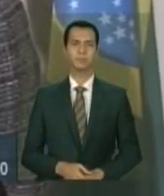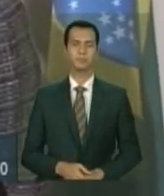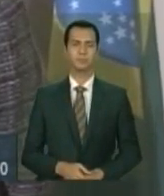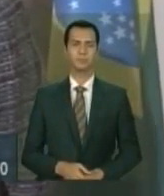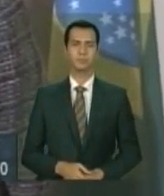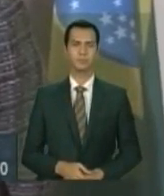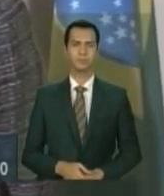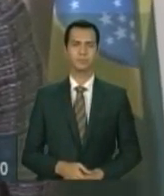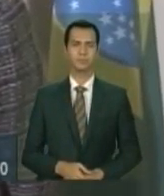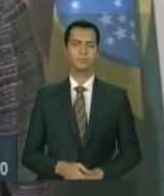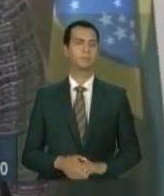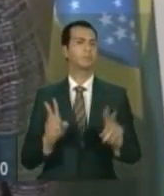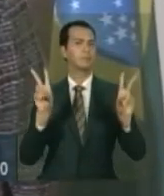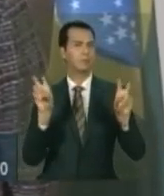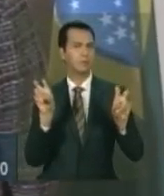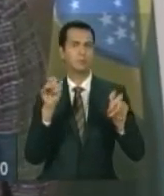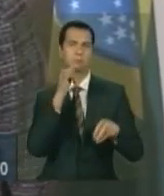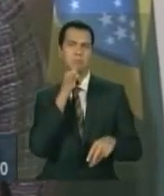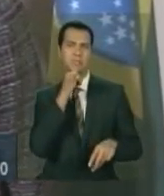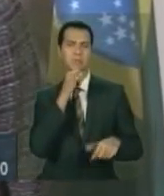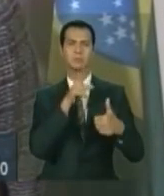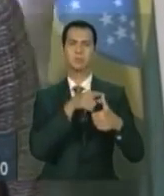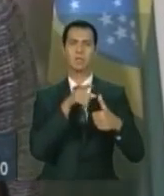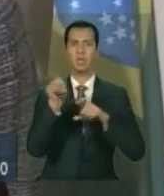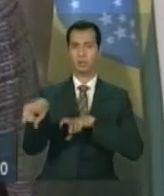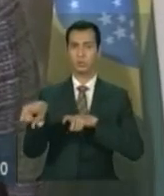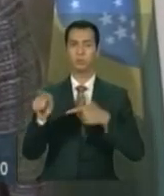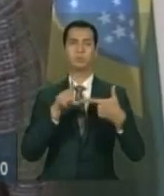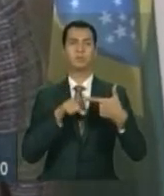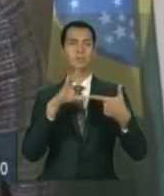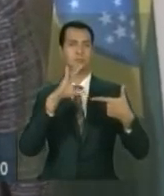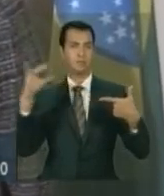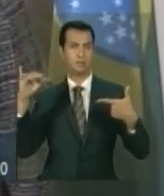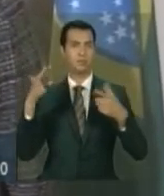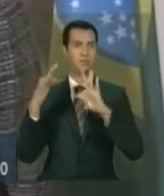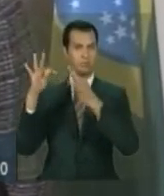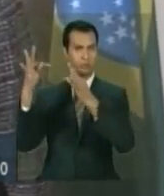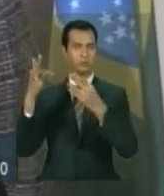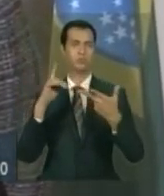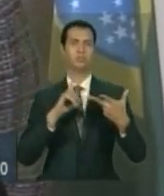à agricultura, à ciência e tecnologia,